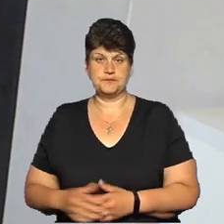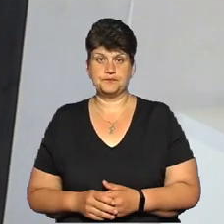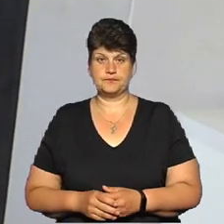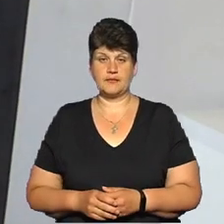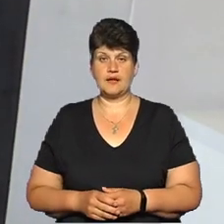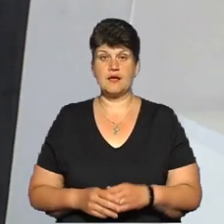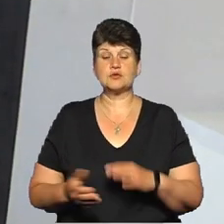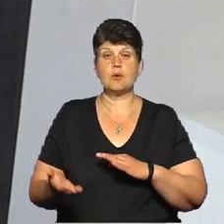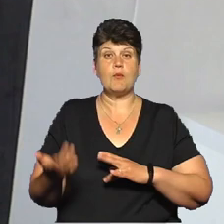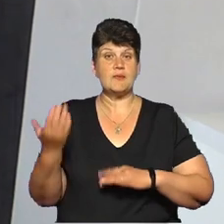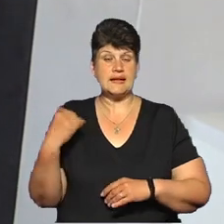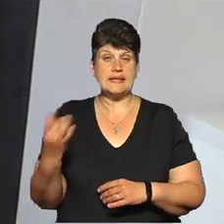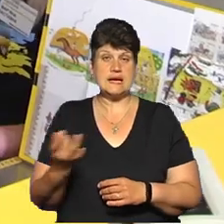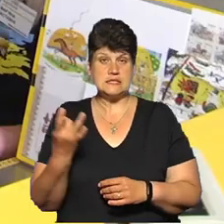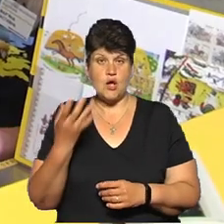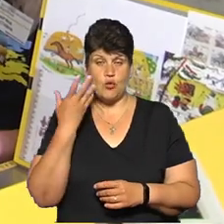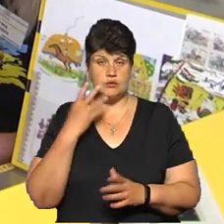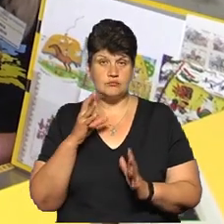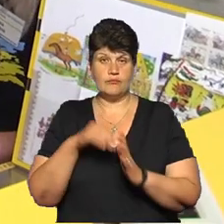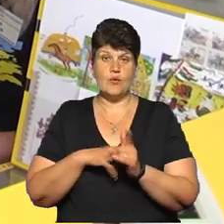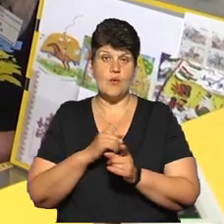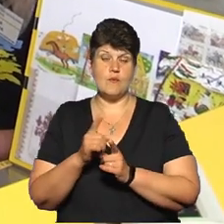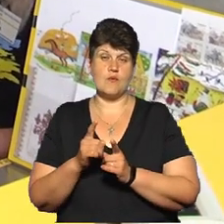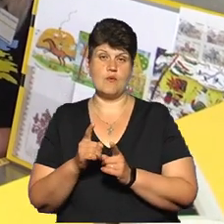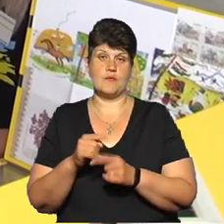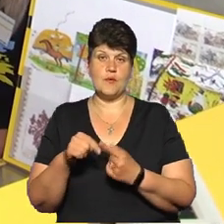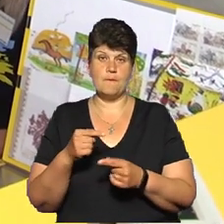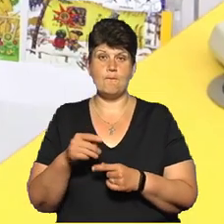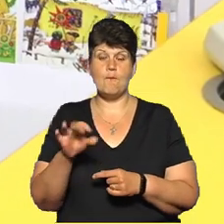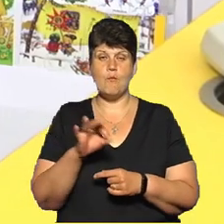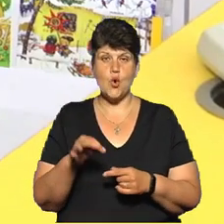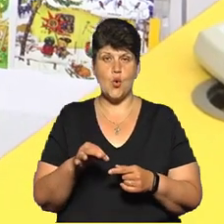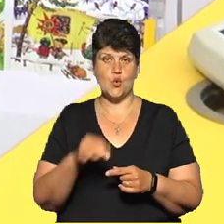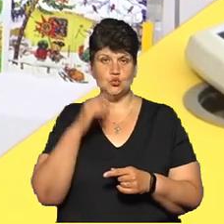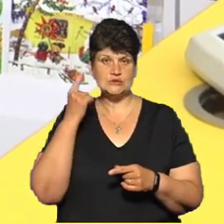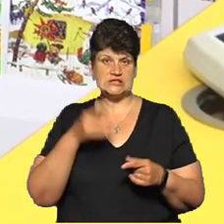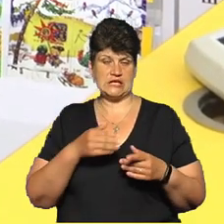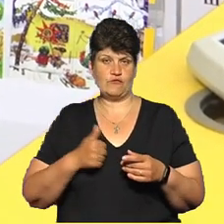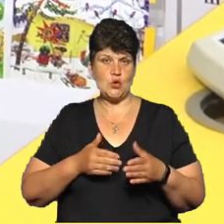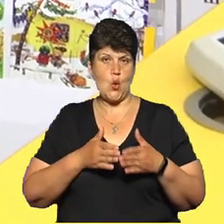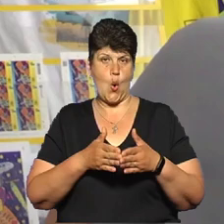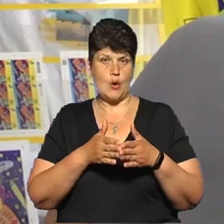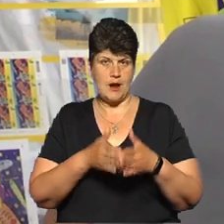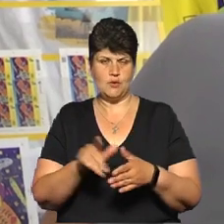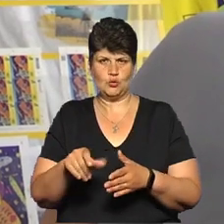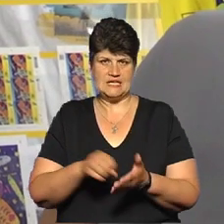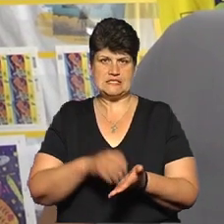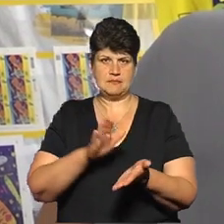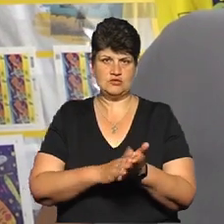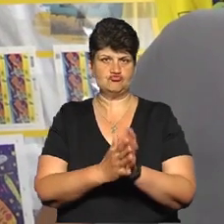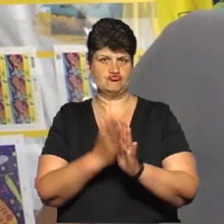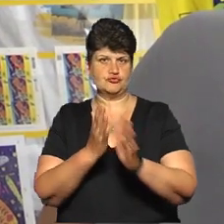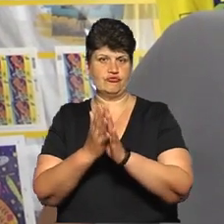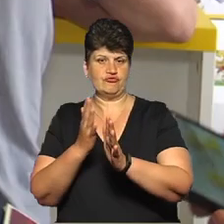попередніх разів, коли в обіг входили марки «Проруський воєнний корабль», тепер, щоб придбати марку, люди записуються в чергу, каже